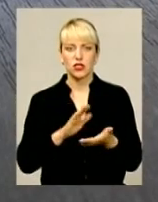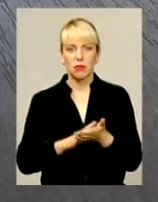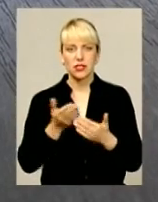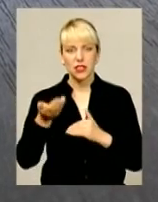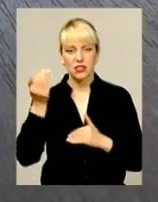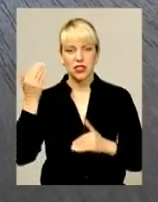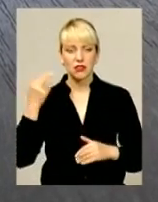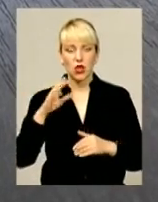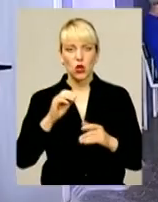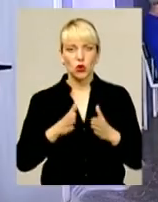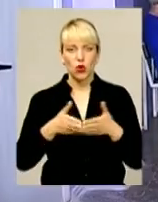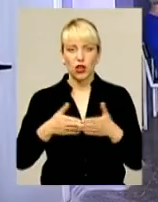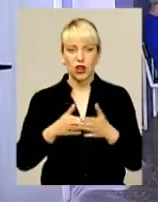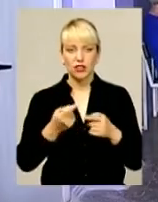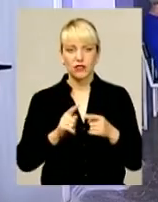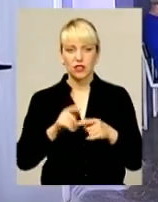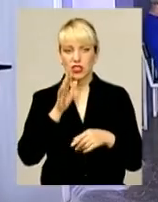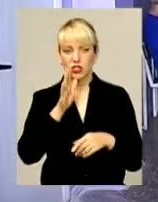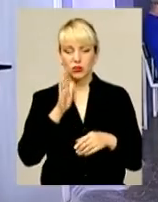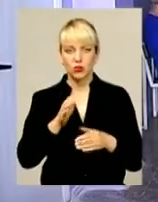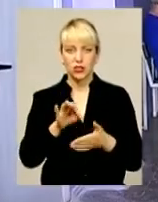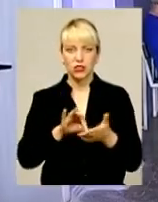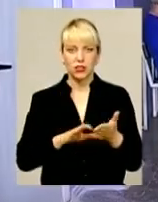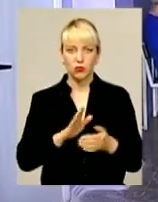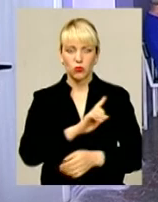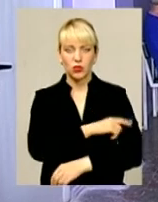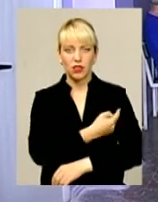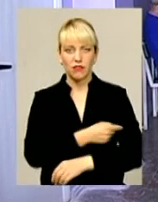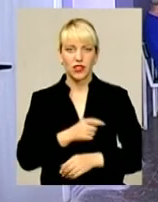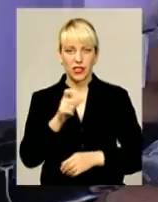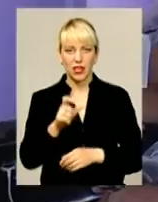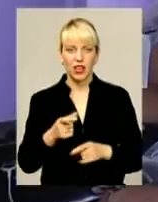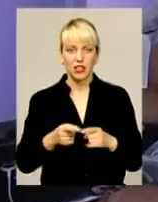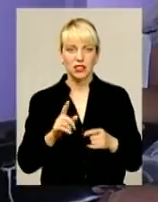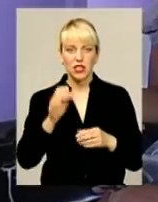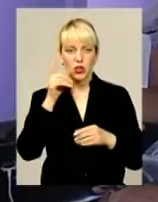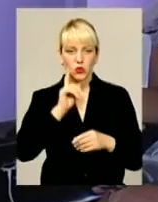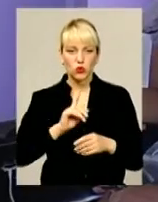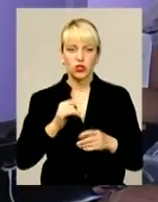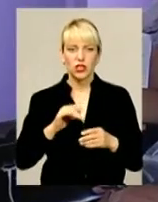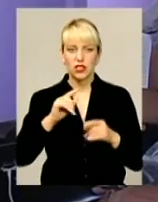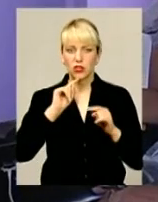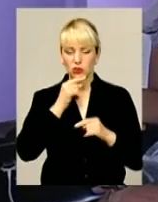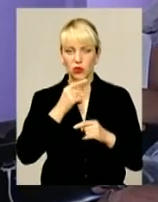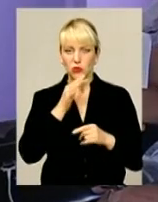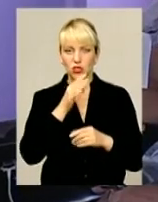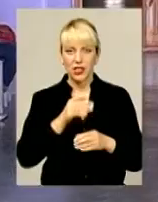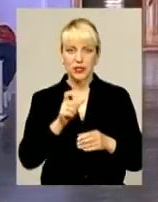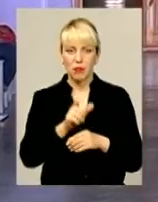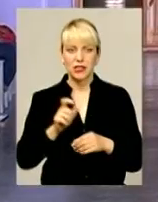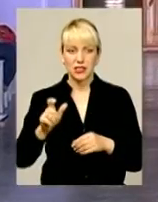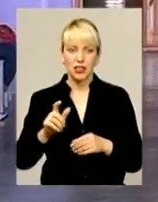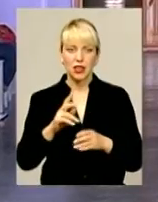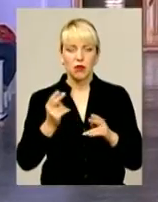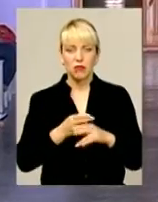заздалегідь, то картка у зазначений час одразу буде у лікаря. Це зручно дозволяє зекономити час пацієнтів та уникнути черг під